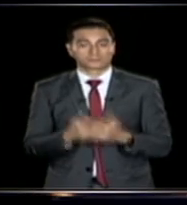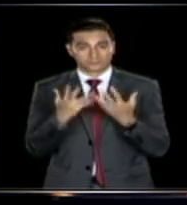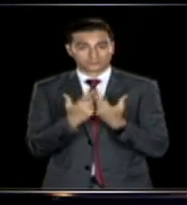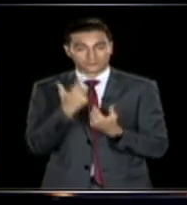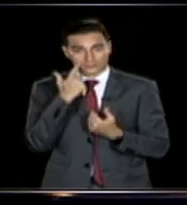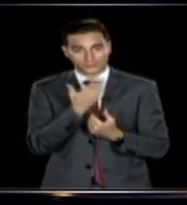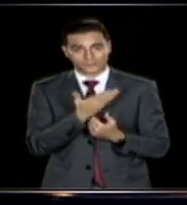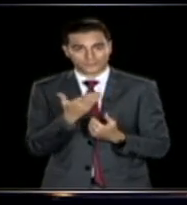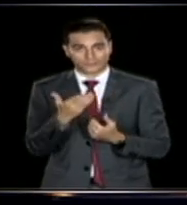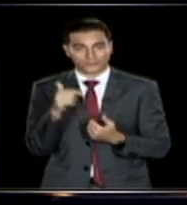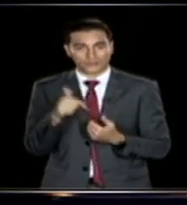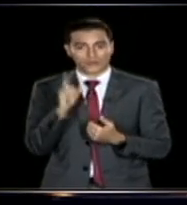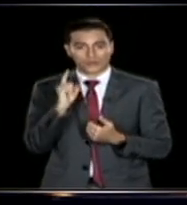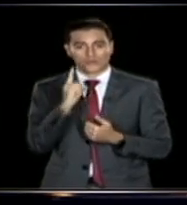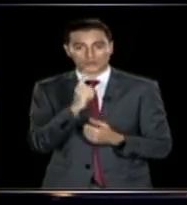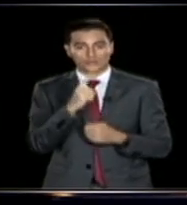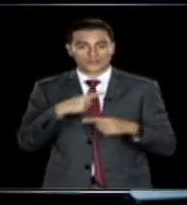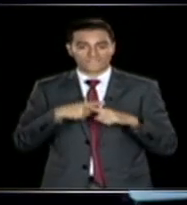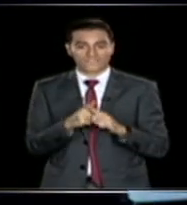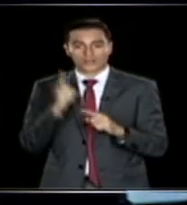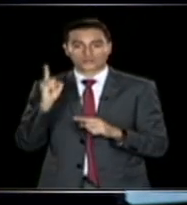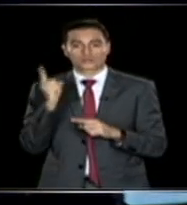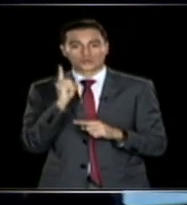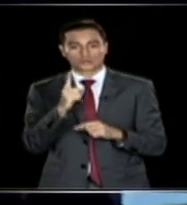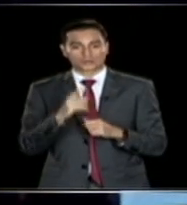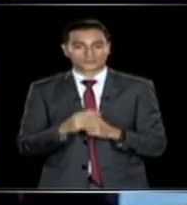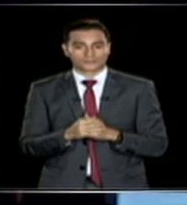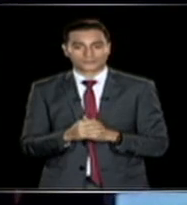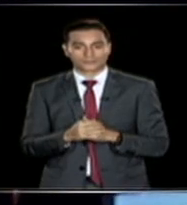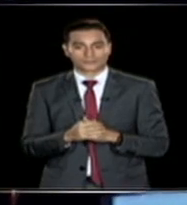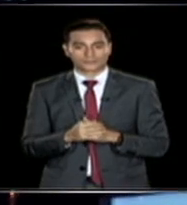حل المسألة الآتية: 11 في 11